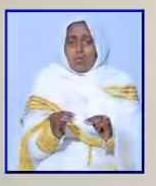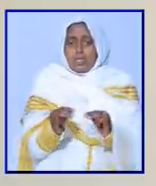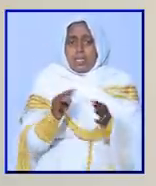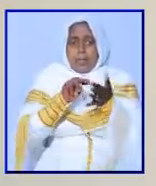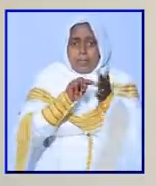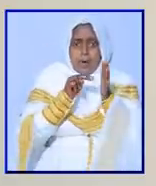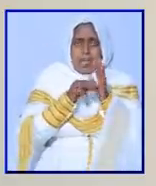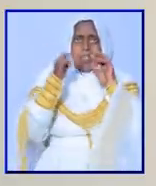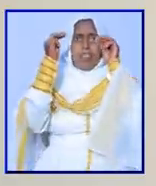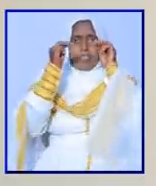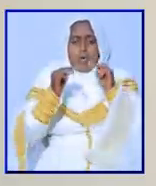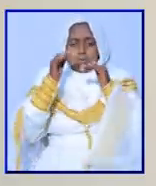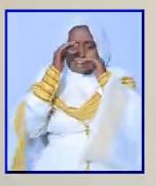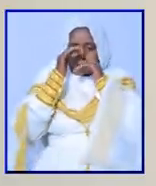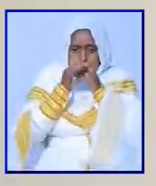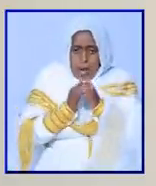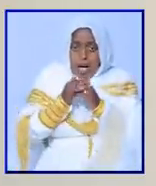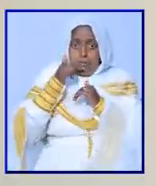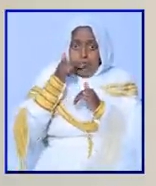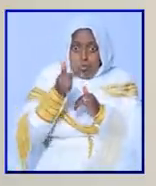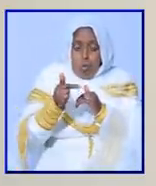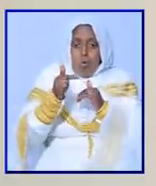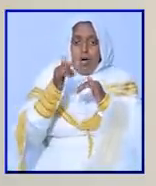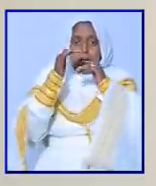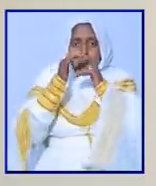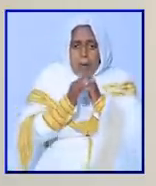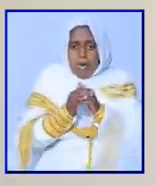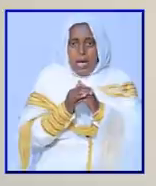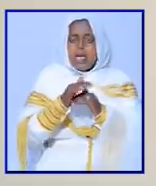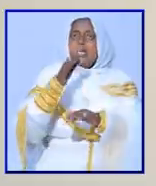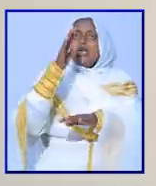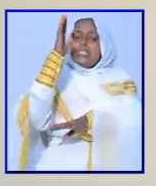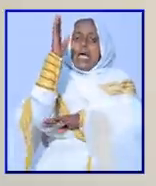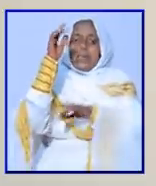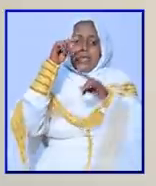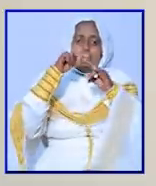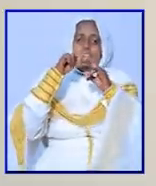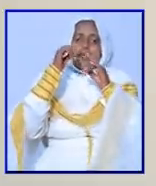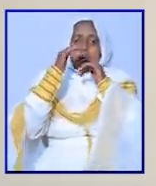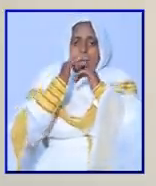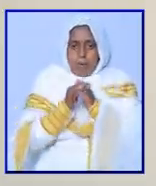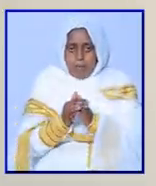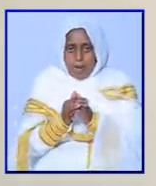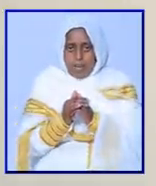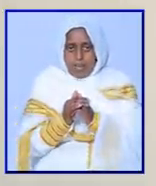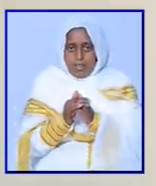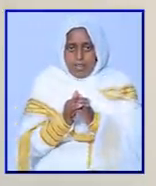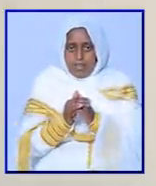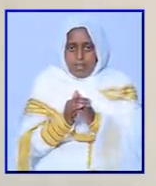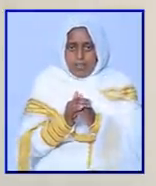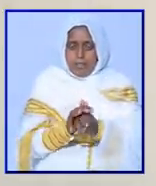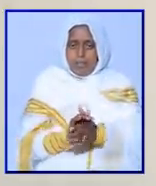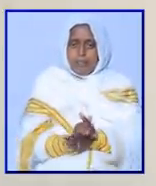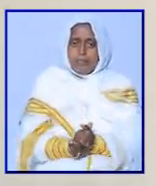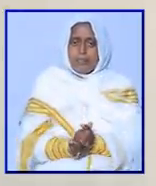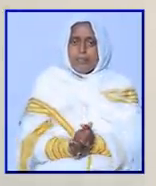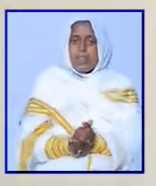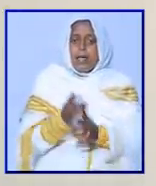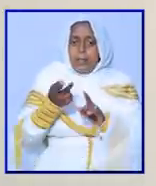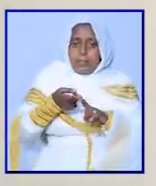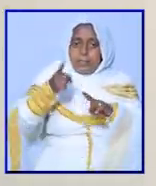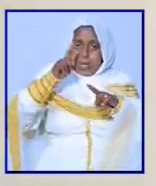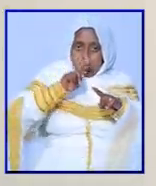ከአምልኮ ተጣዖት ማለት ጣዖትን ከማምለክ እግዚአብሔርን ወደ ማምለክ